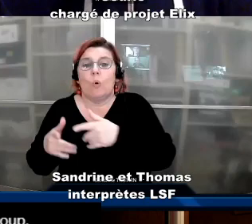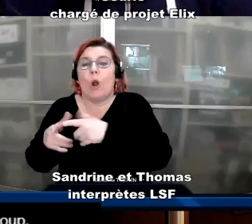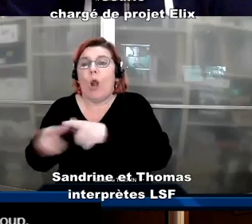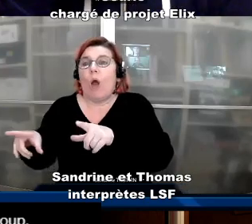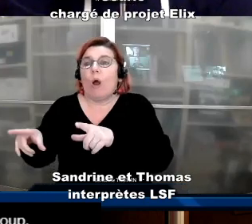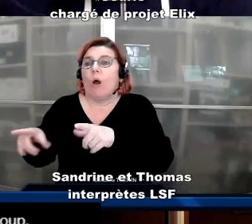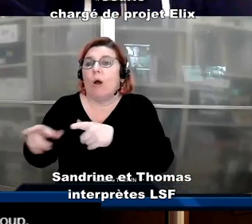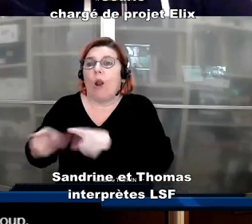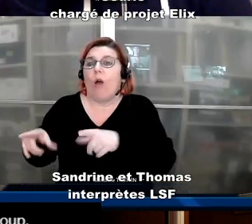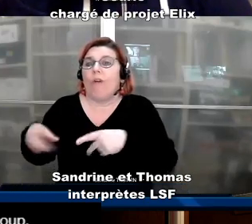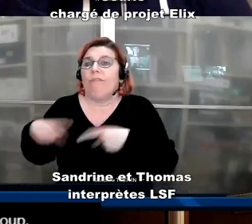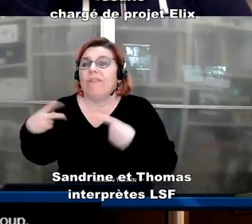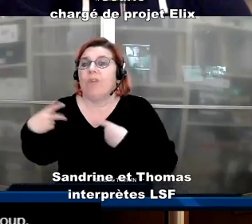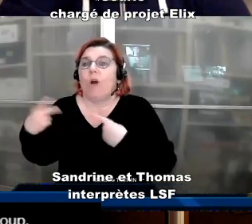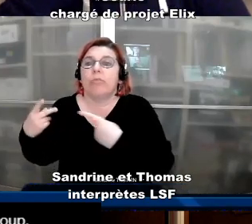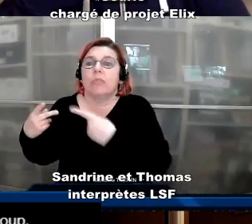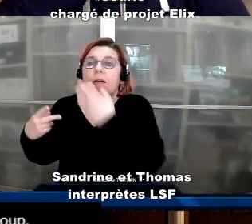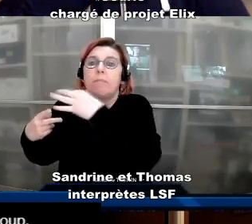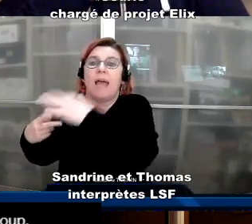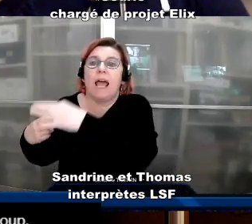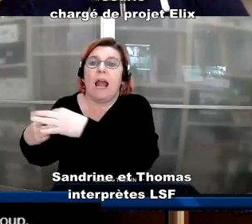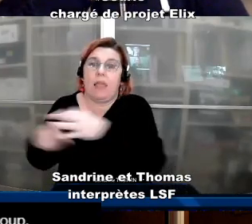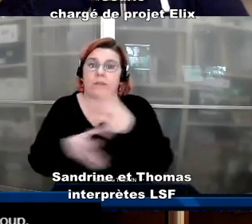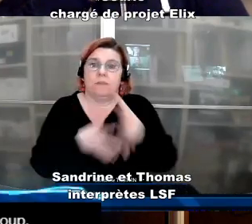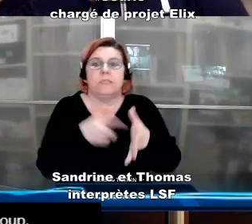vivante parlée. La langue des signes,